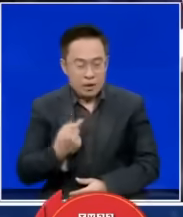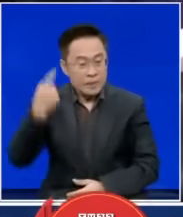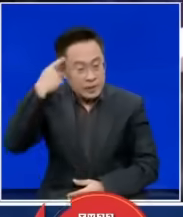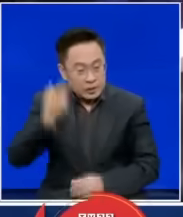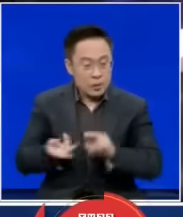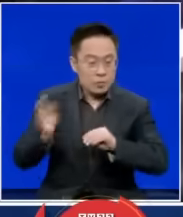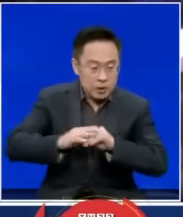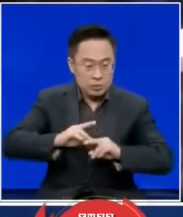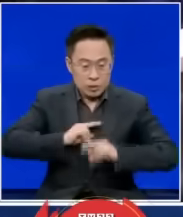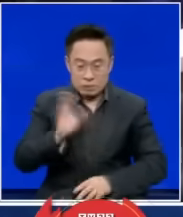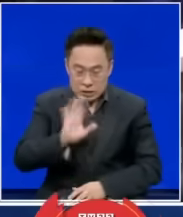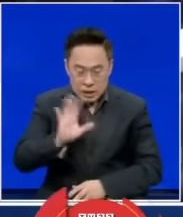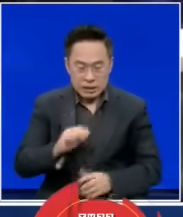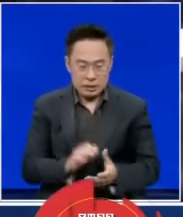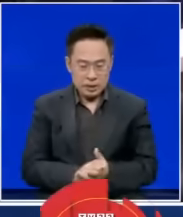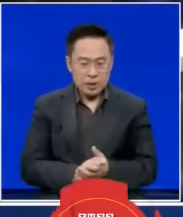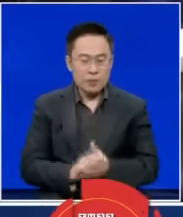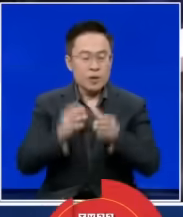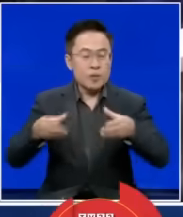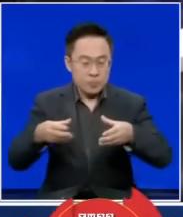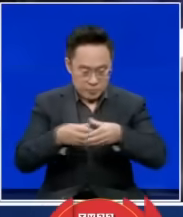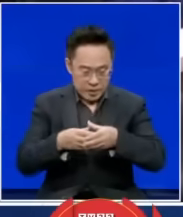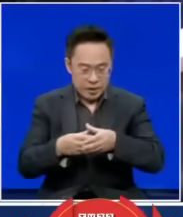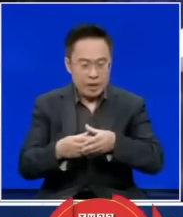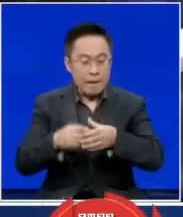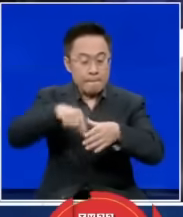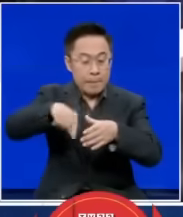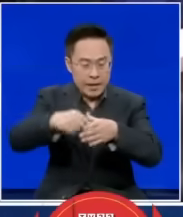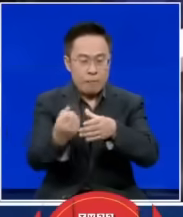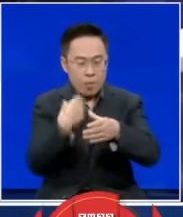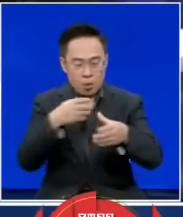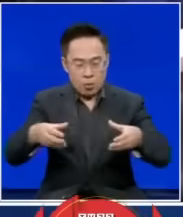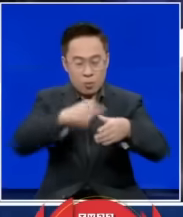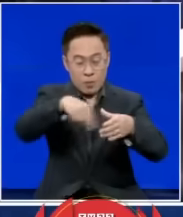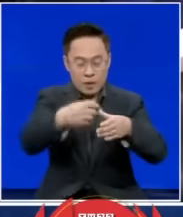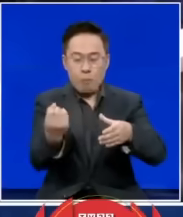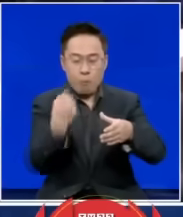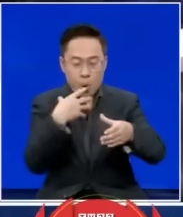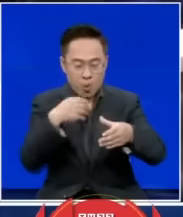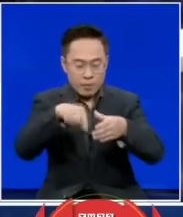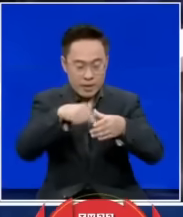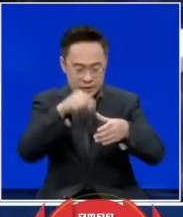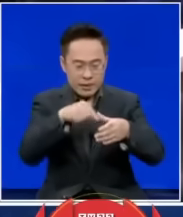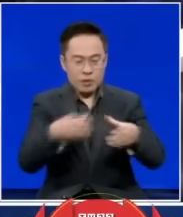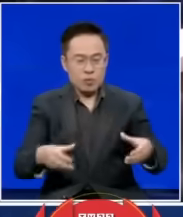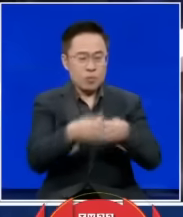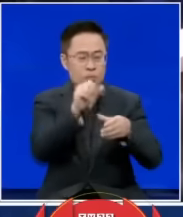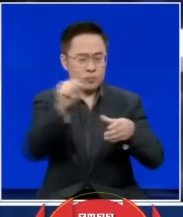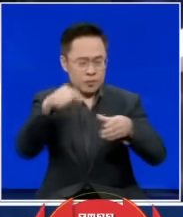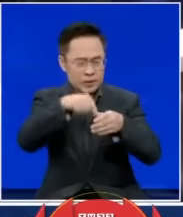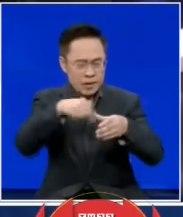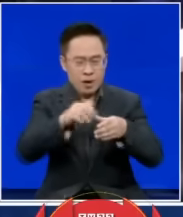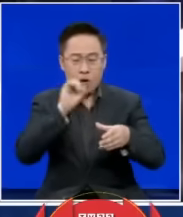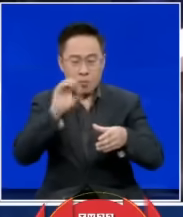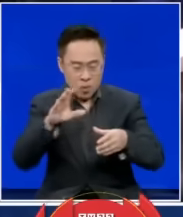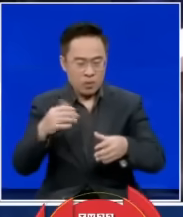ใครเข้าเอาใครออกดีแล้วมารายงานกันเองมันก็ต้องมีข้อมูลมาจากแถวๆนั้นแหละ วงในนั่นแหละค่ะแล้วก็ข่าวที่บอกว่าจะมีการ